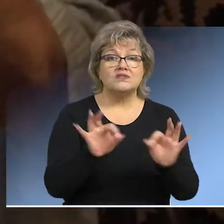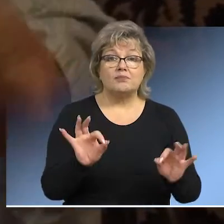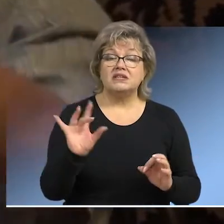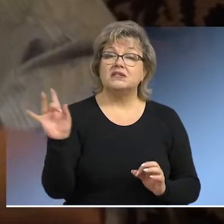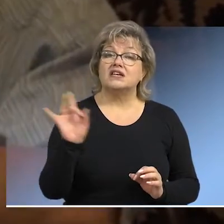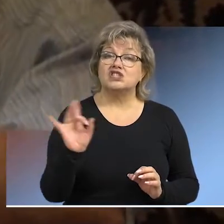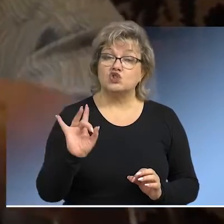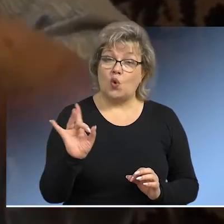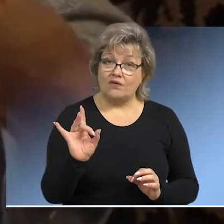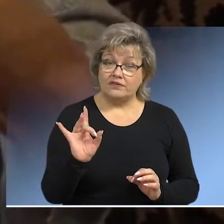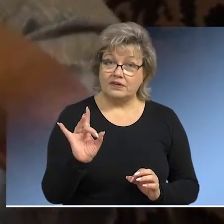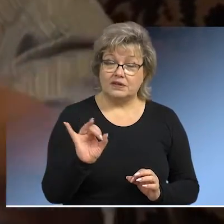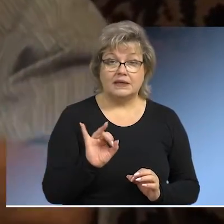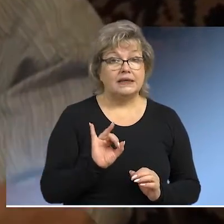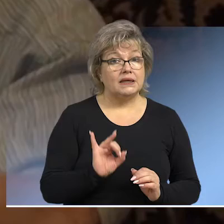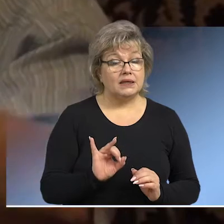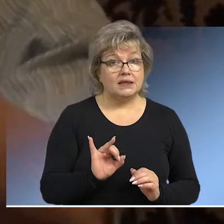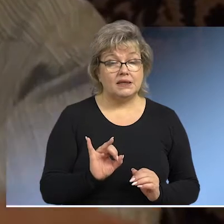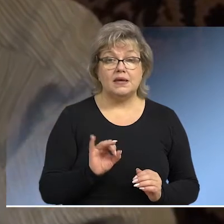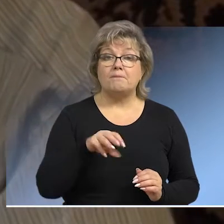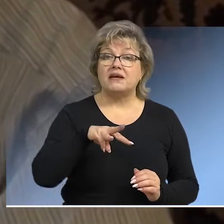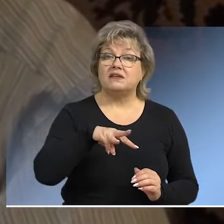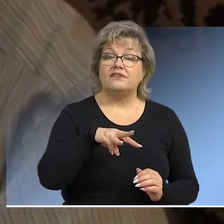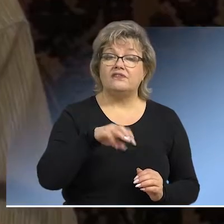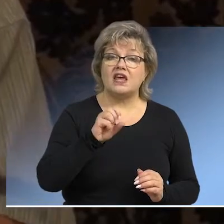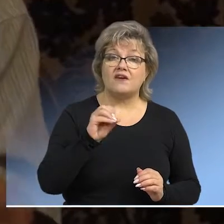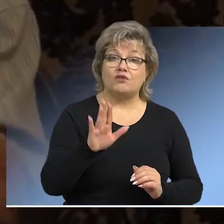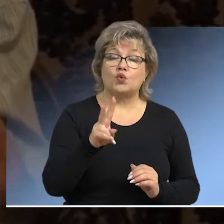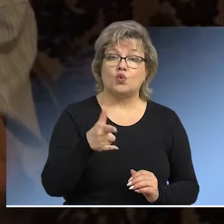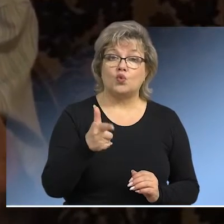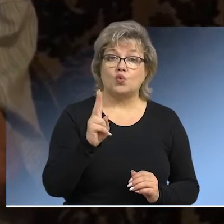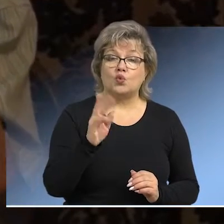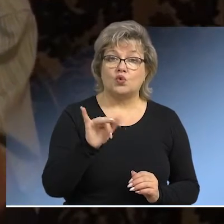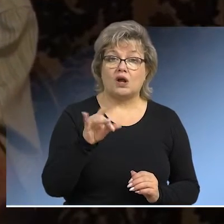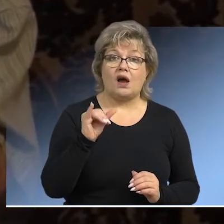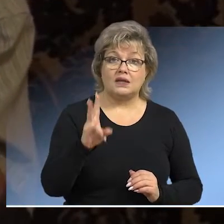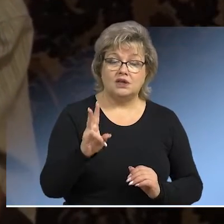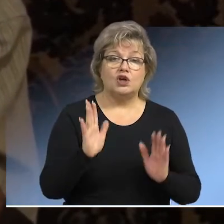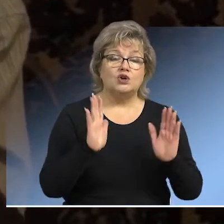освободить Ростов и Матвеев-Курган. И только